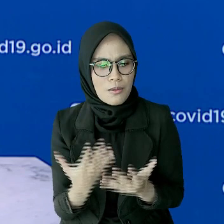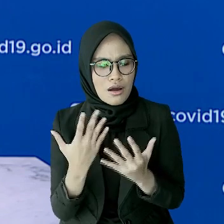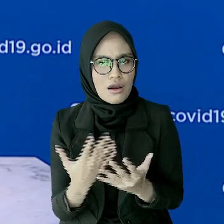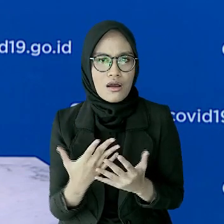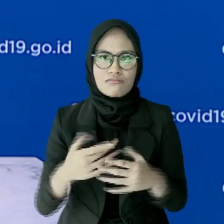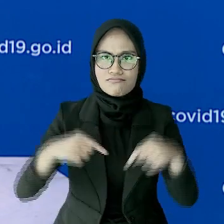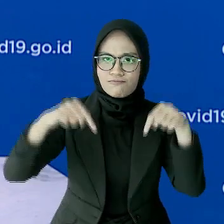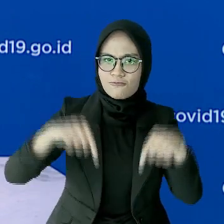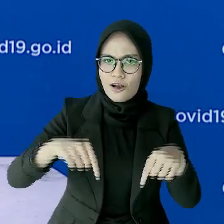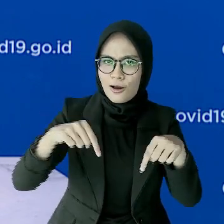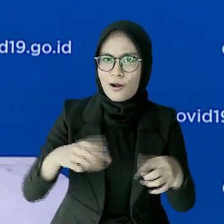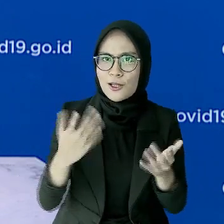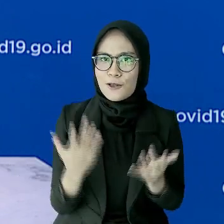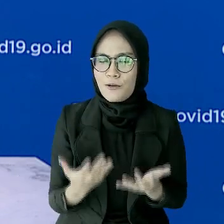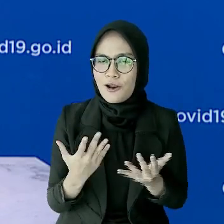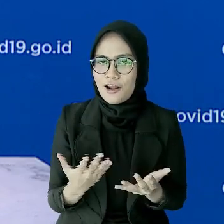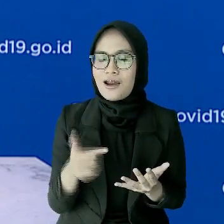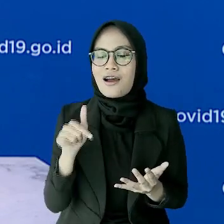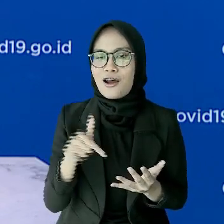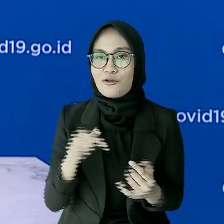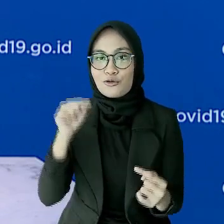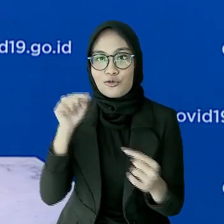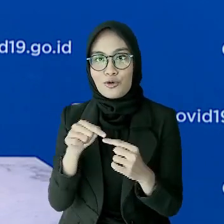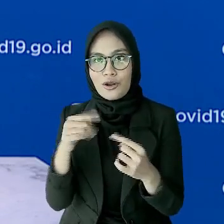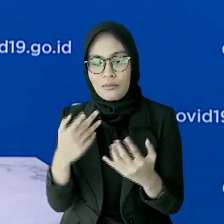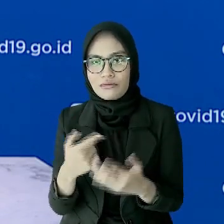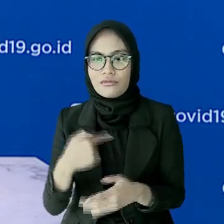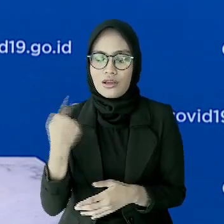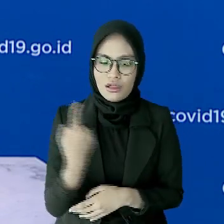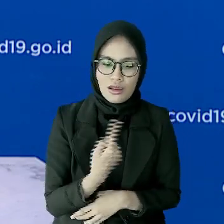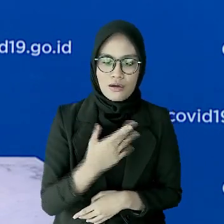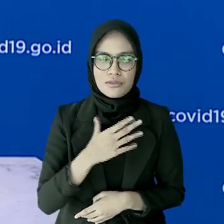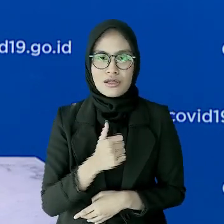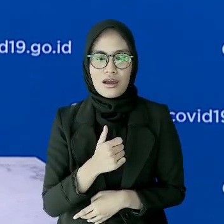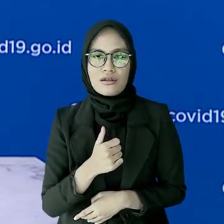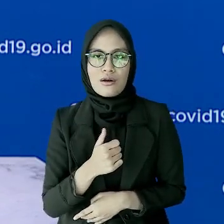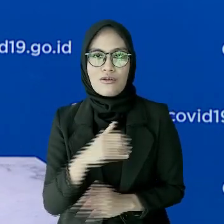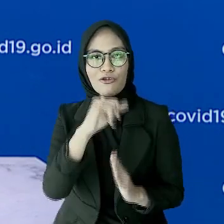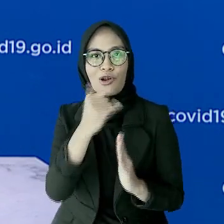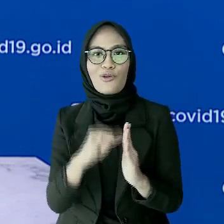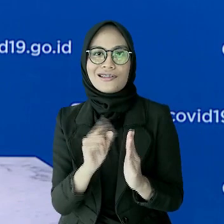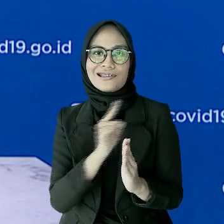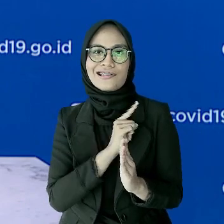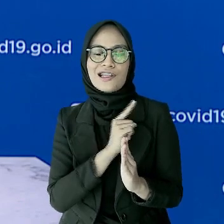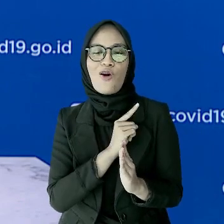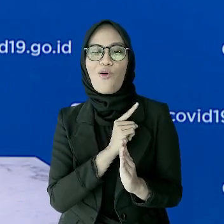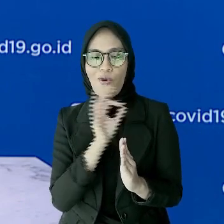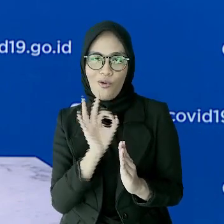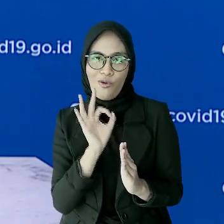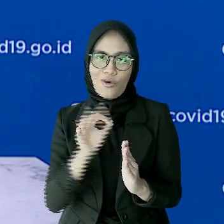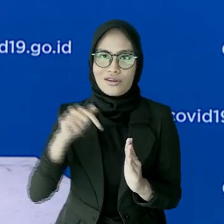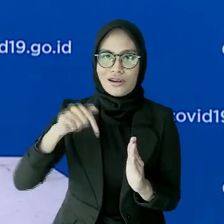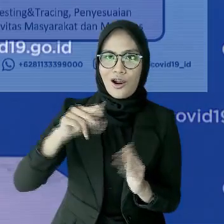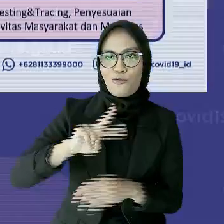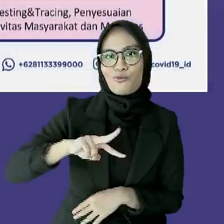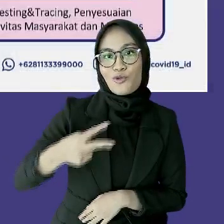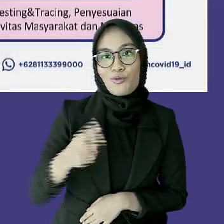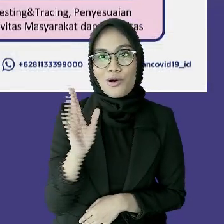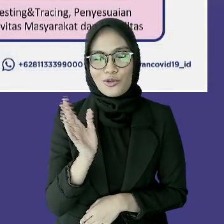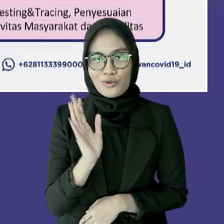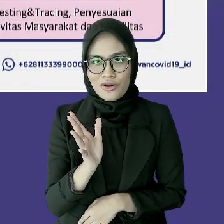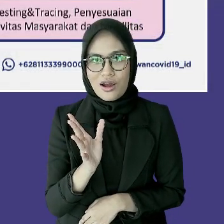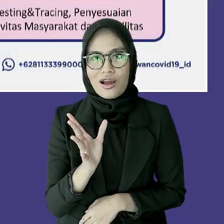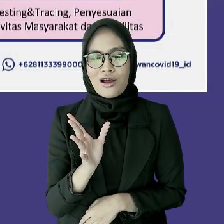mendorong kita bersama mulai menyusun strategi baru, yaitu bertransisi secara bertahap menuju kondisi penularan yang